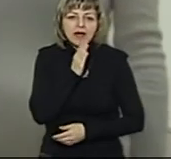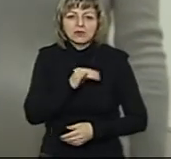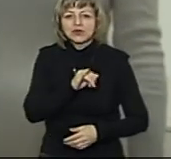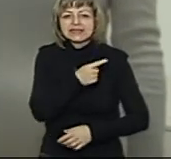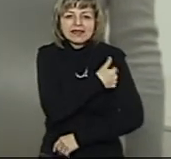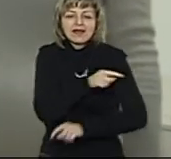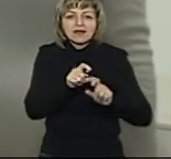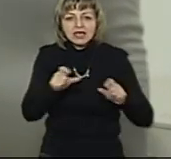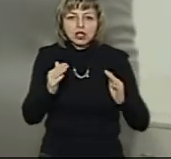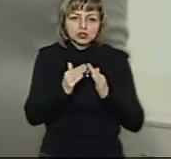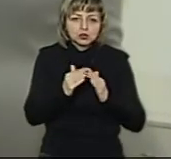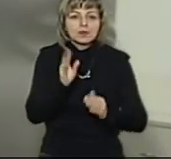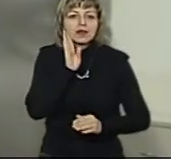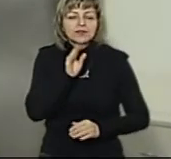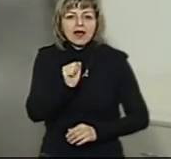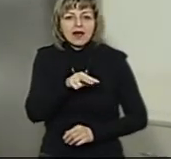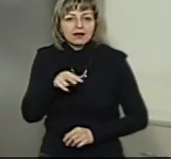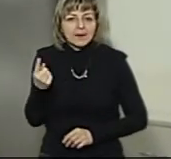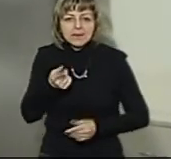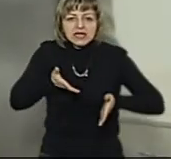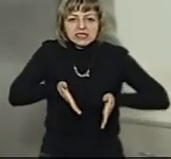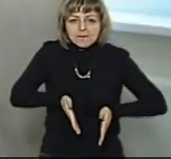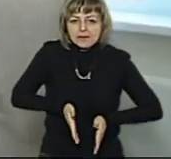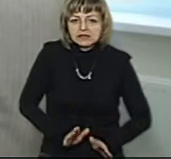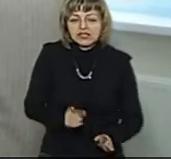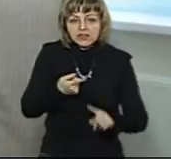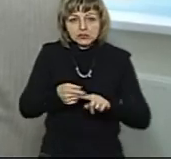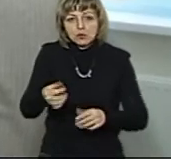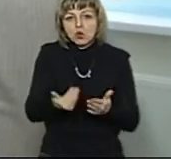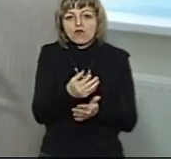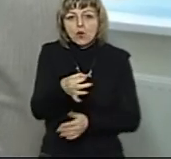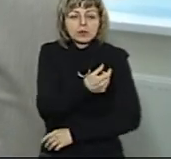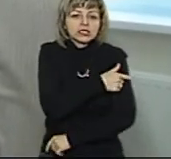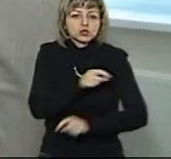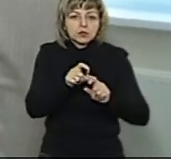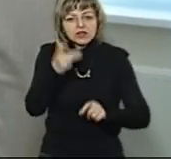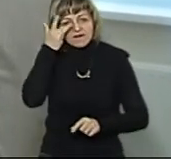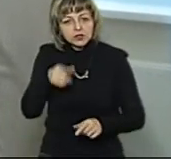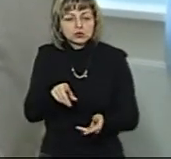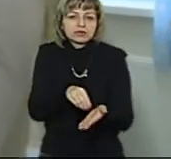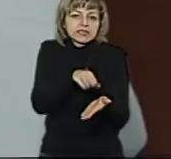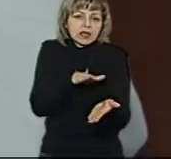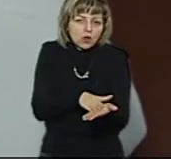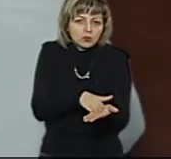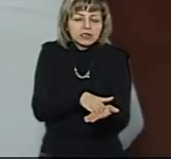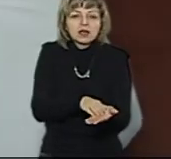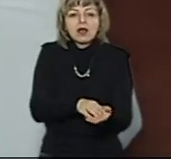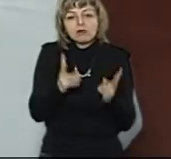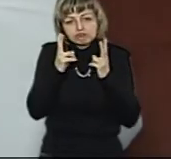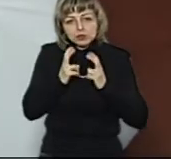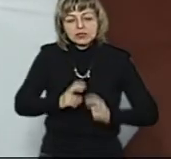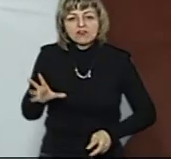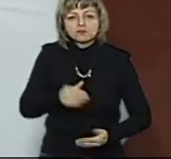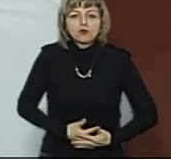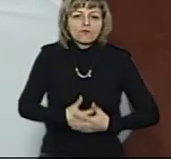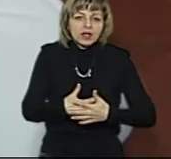додому. Алла Петровці – перша пацієнтка обласного перинатального центру. Влітку тут вона стала на облік, обстежувалась усю